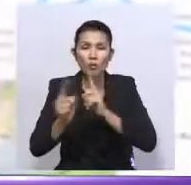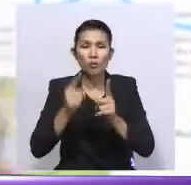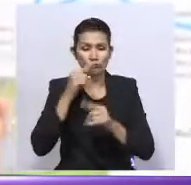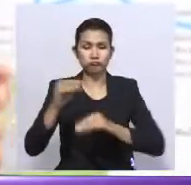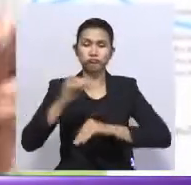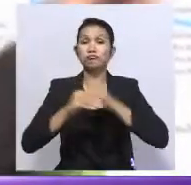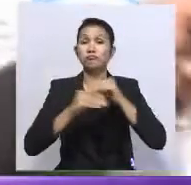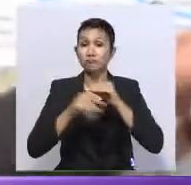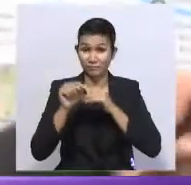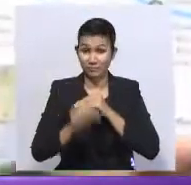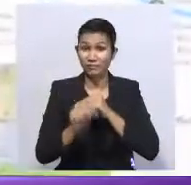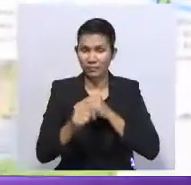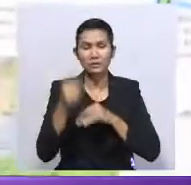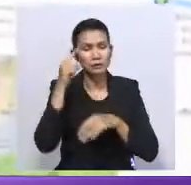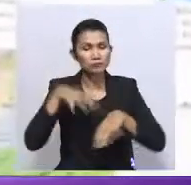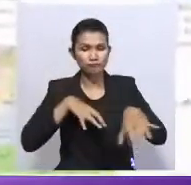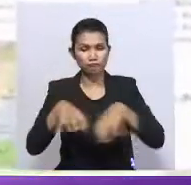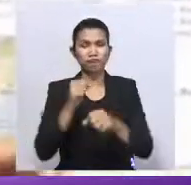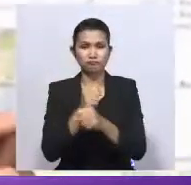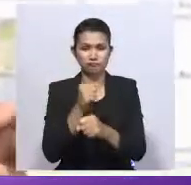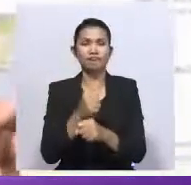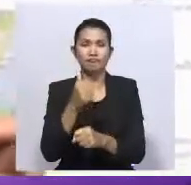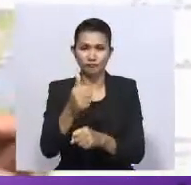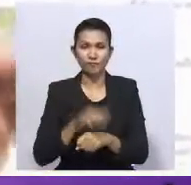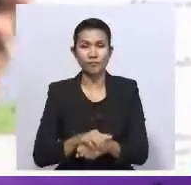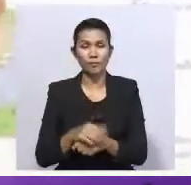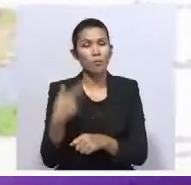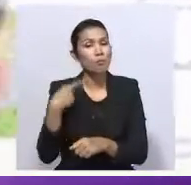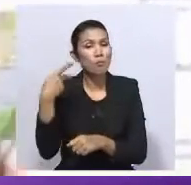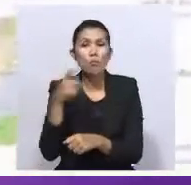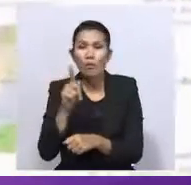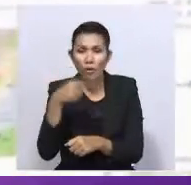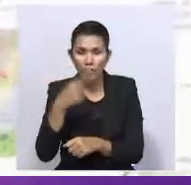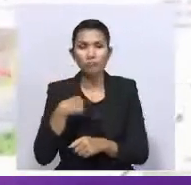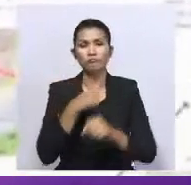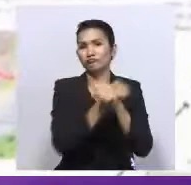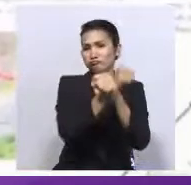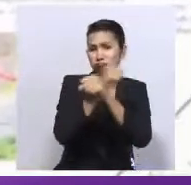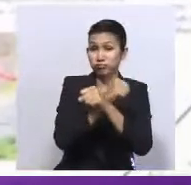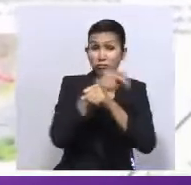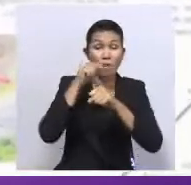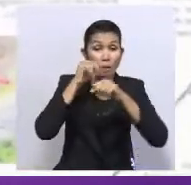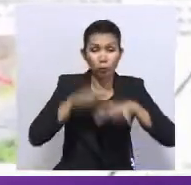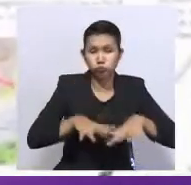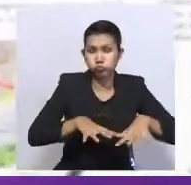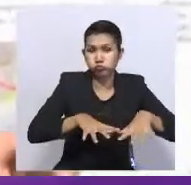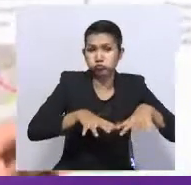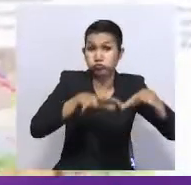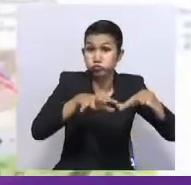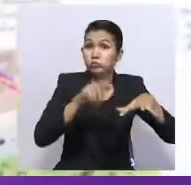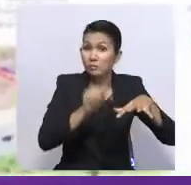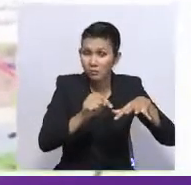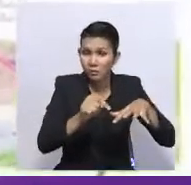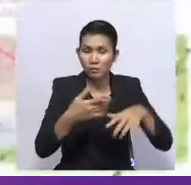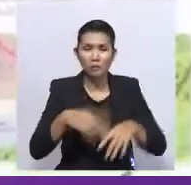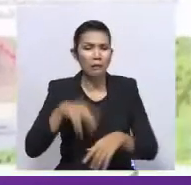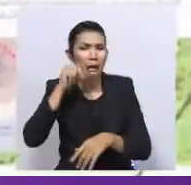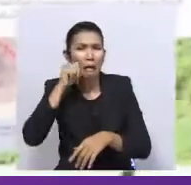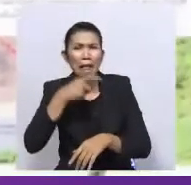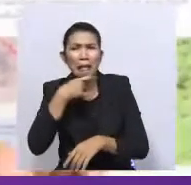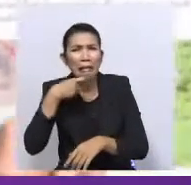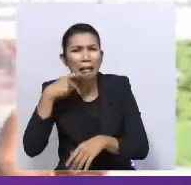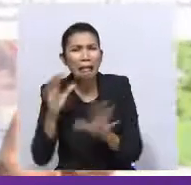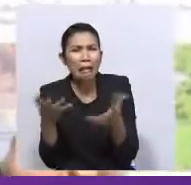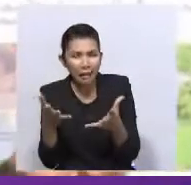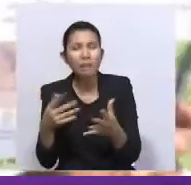งการนี้เนี่ยก็สามารถดำเนินการได้ผลประโยชน์ที่ได้มาก็ทั้งป้องกันน้ำท่วมนะครับแล้วก็เวลาน้ำแล้งน